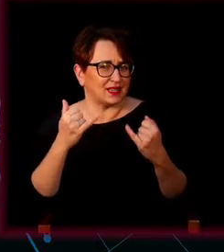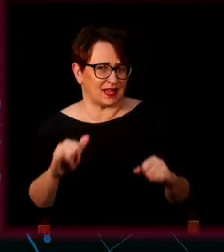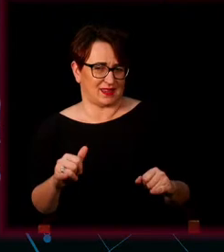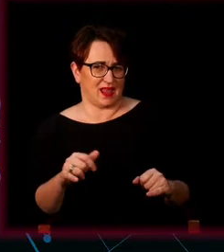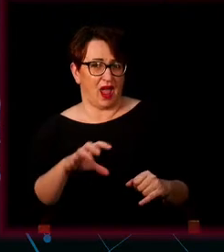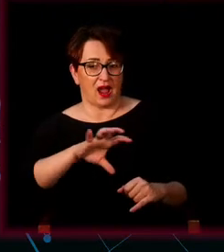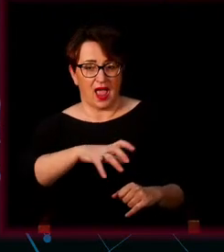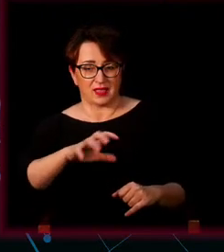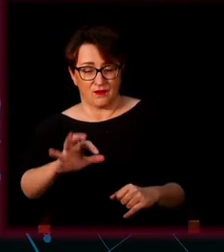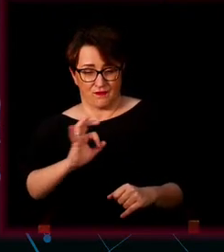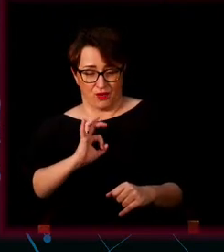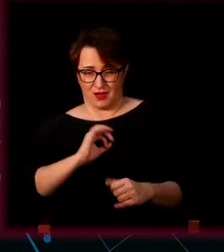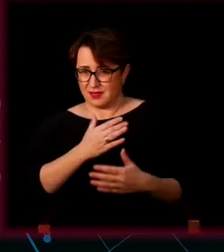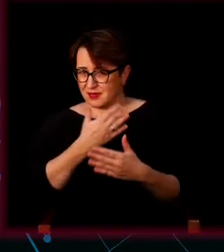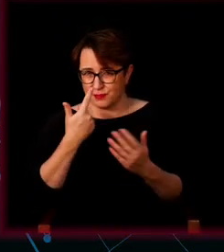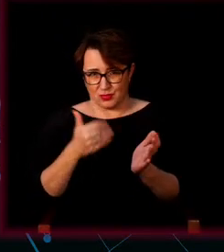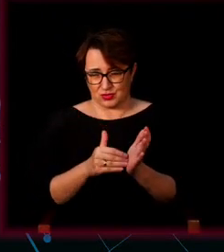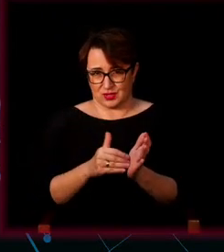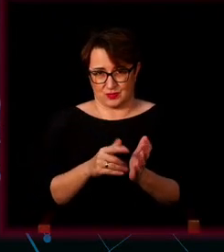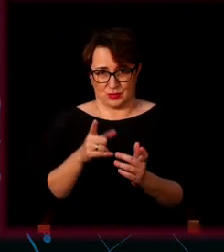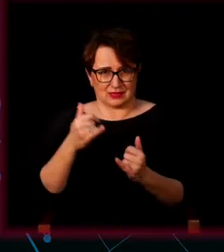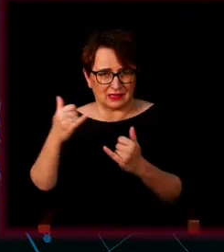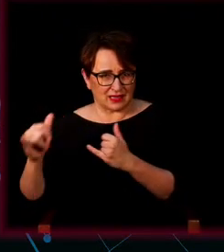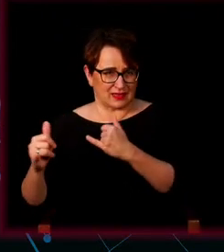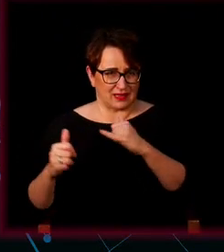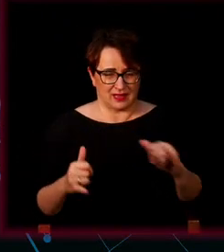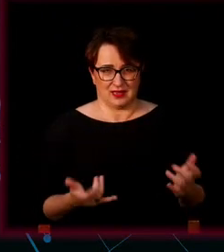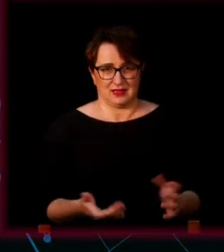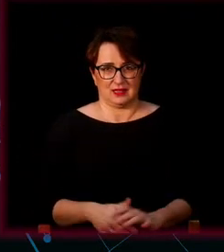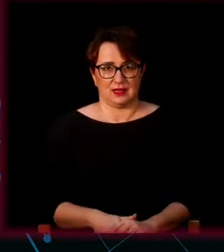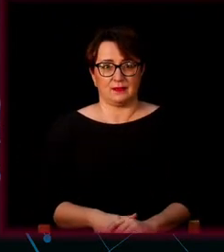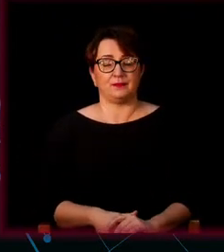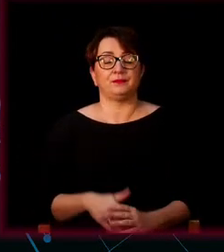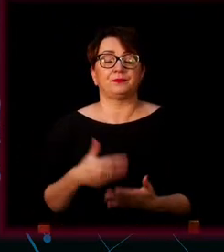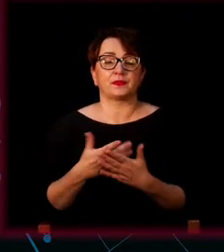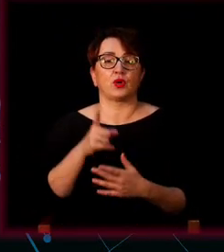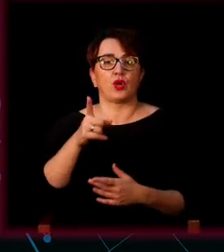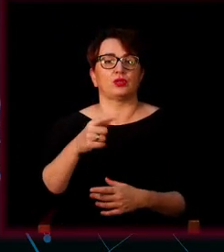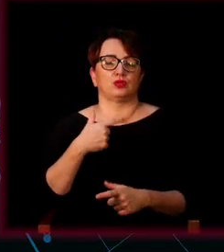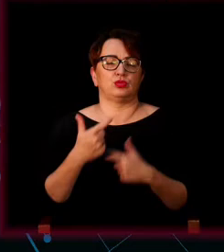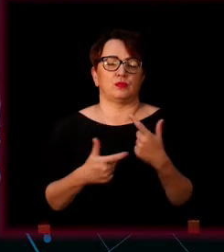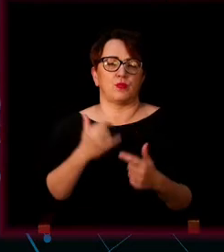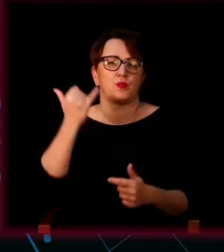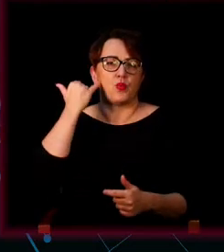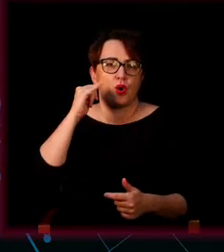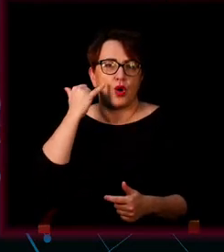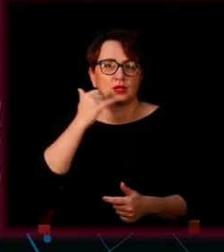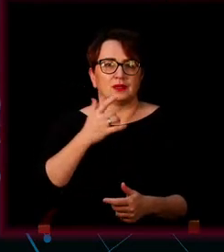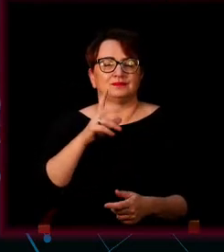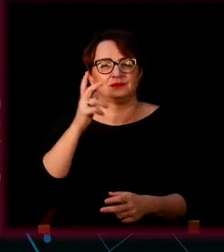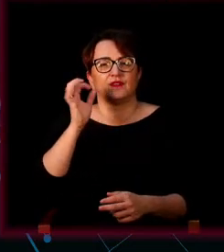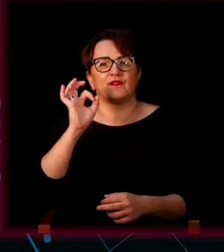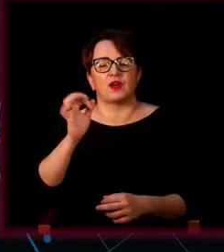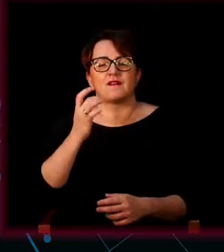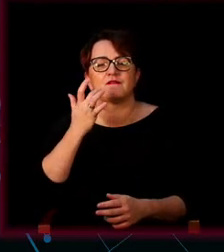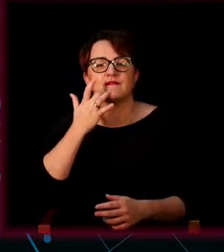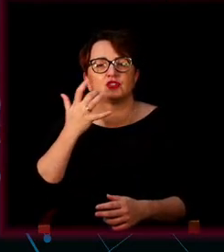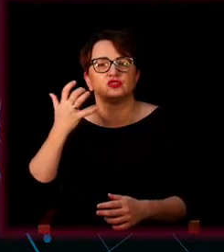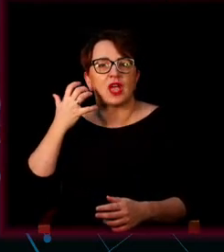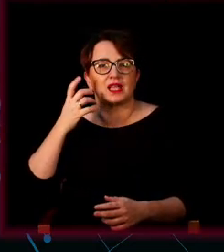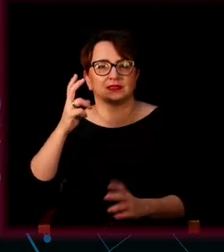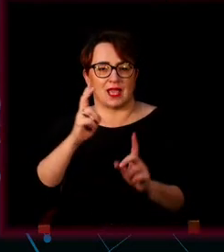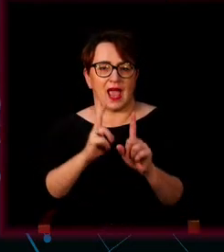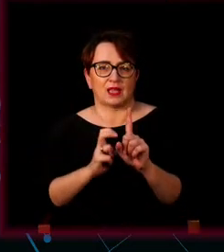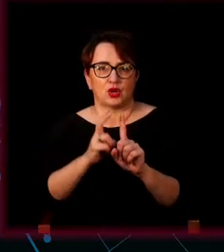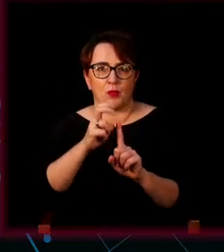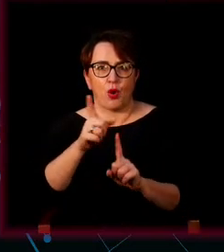który zupełnie tych kategorii, tym kategoriom umyka tak naprawdę. I w tym sensie on też popełnia błędy takich wczesnych antropologów, którzy korzystali